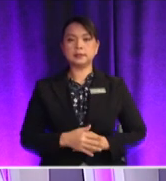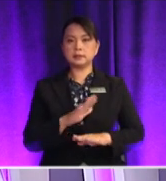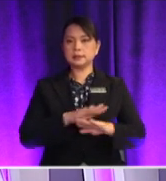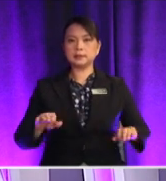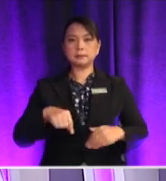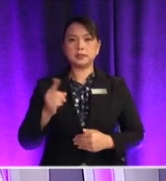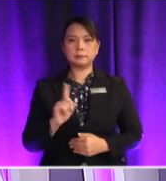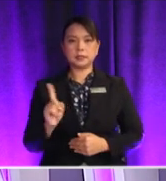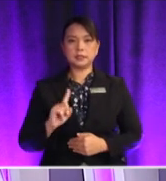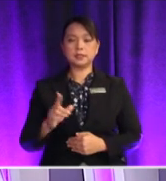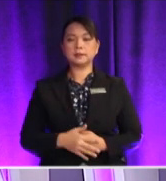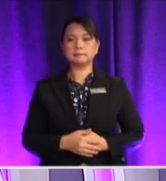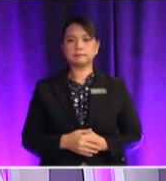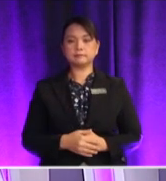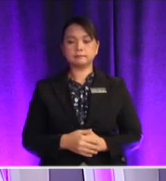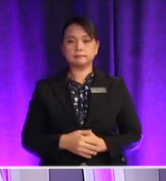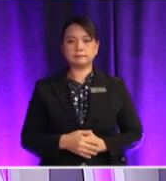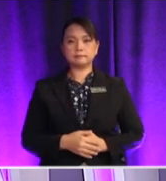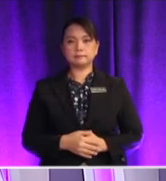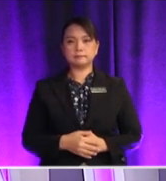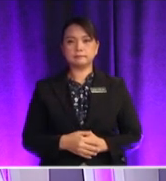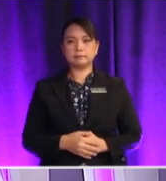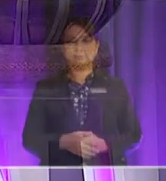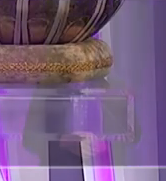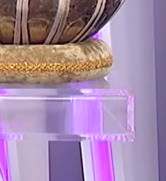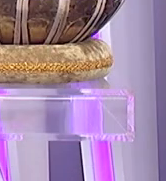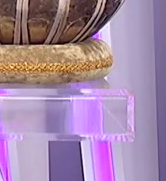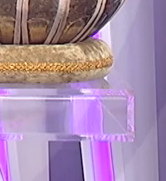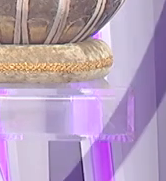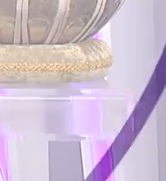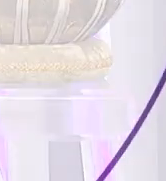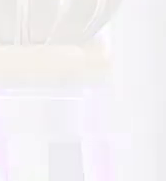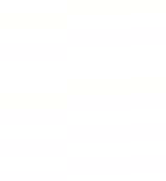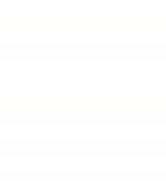ke mana-mana selepas ini. Kembali lagi dalam Mendengar Atas.